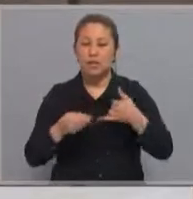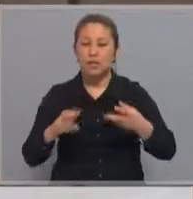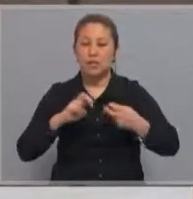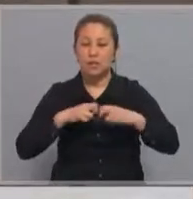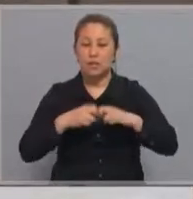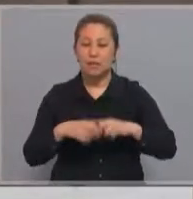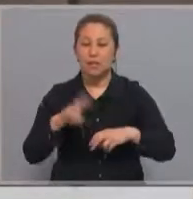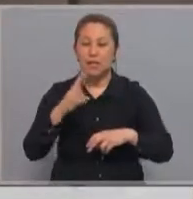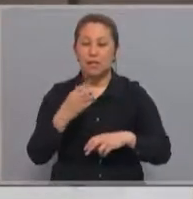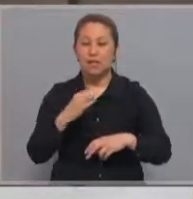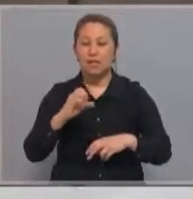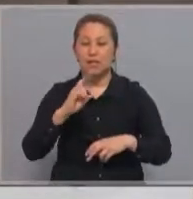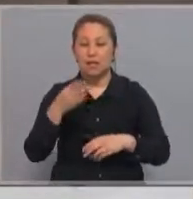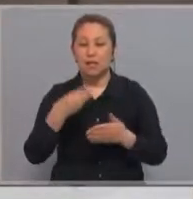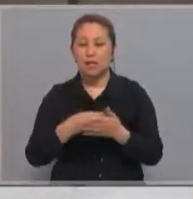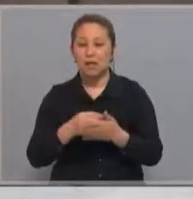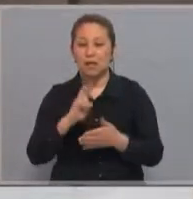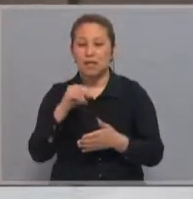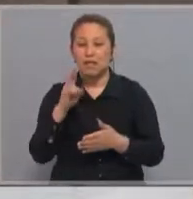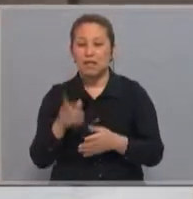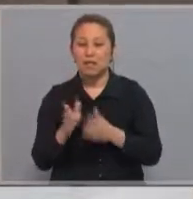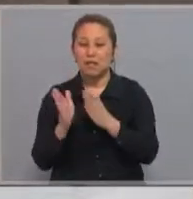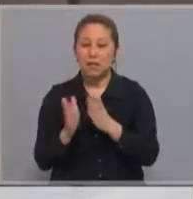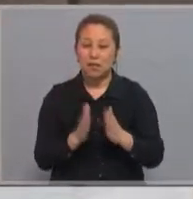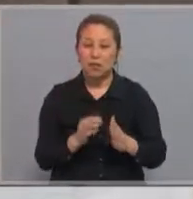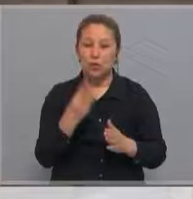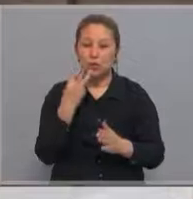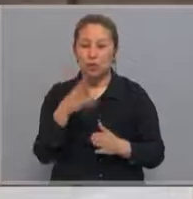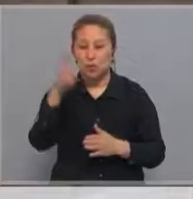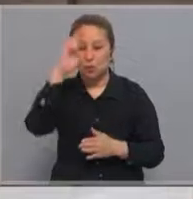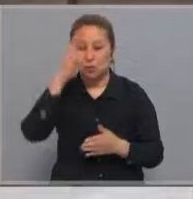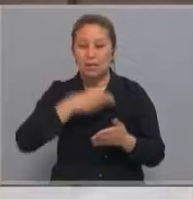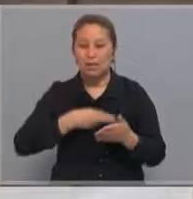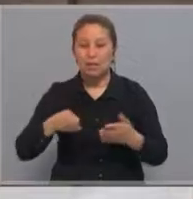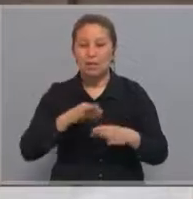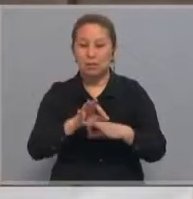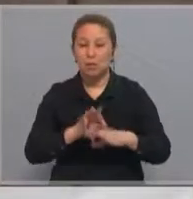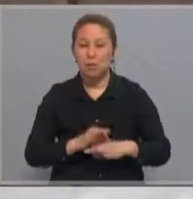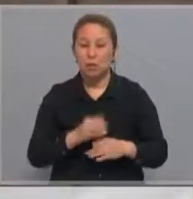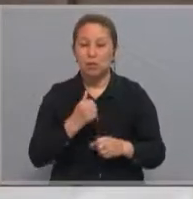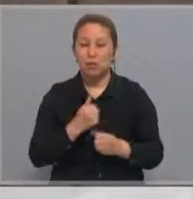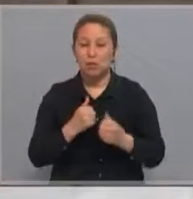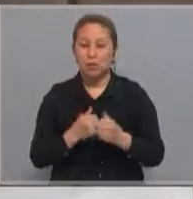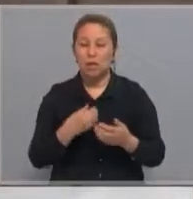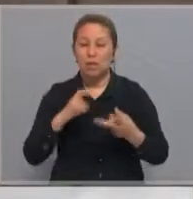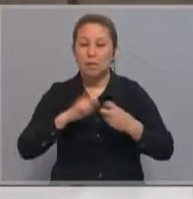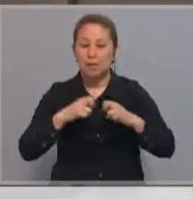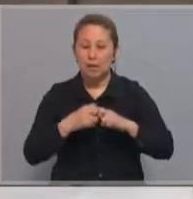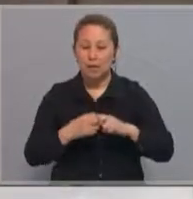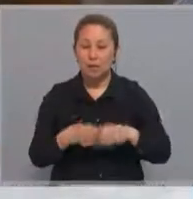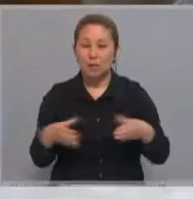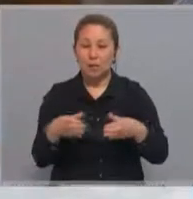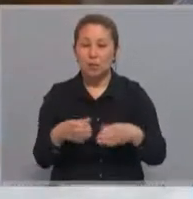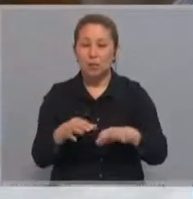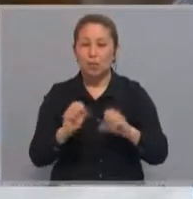Екіншісі салықтық және кедендік реттеуге байланысты мәселелер. Үшіншісі мына мемлекеттік сатып алу және сондай мәселелер деп топтастыруға